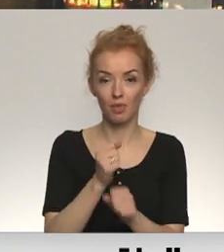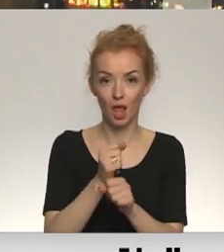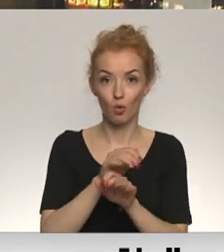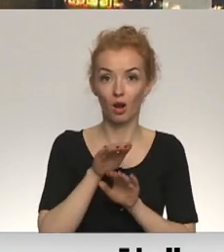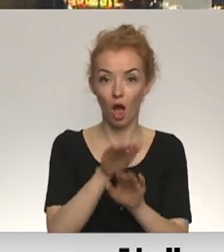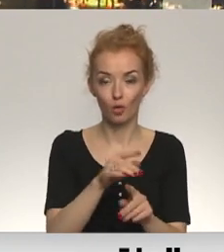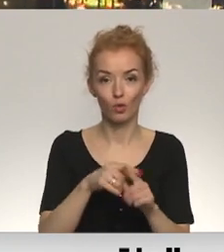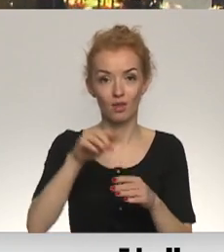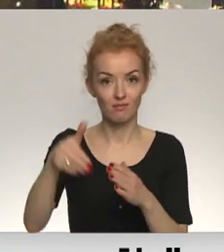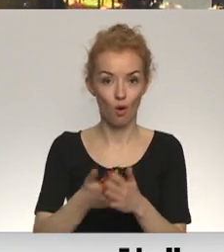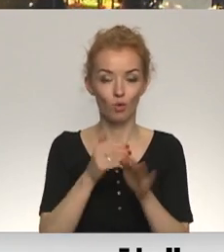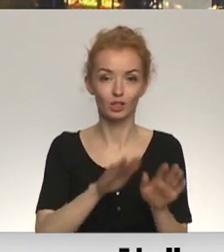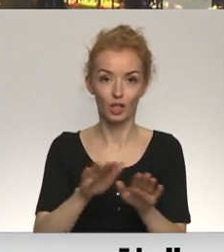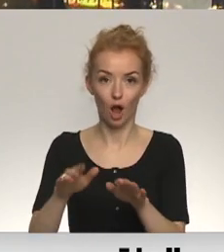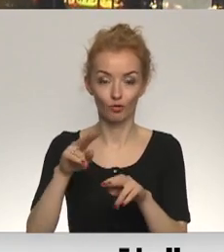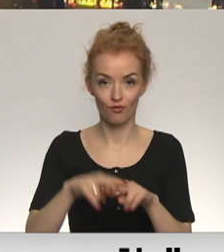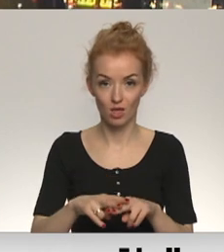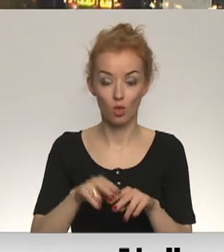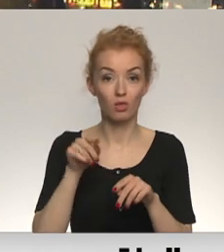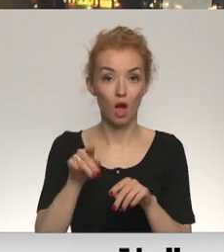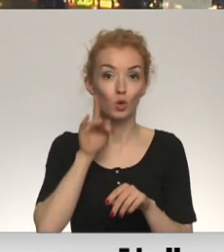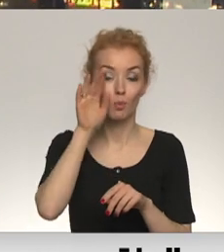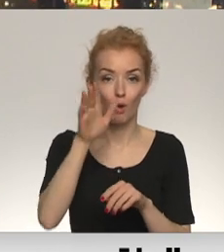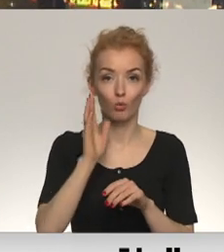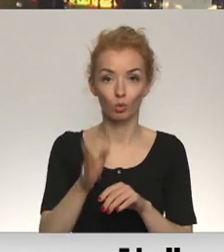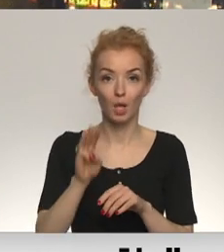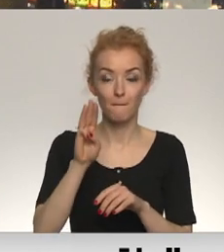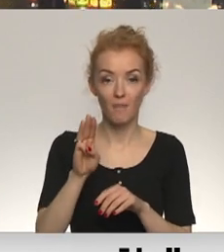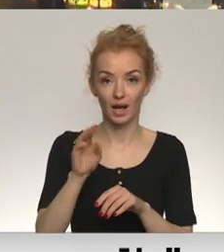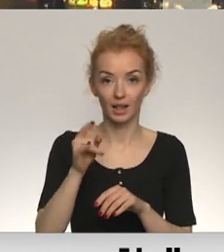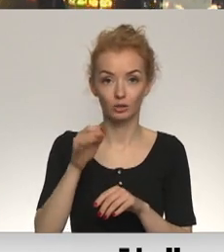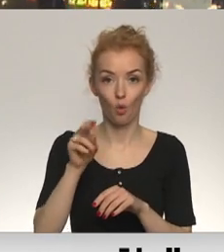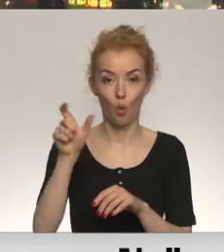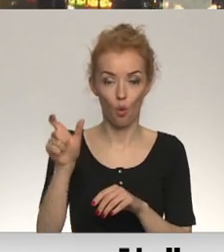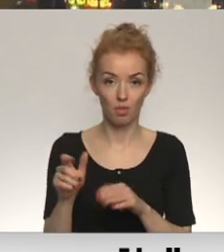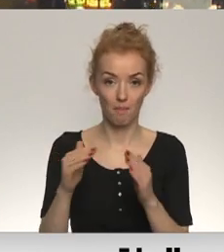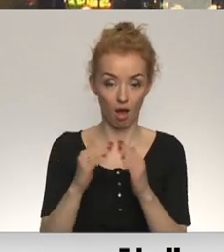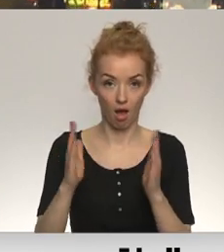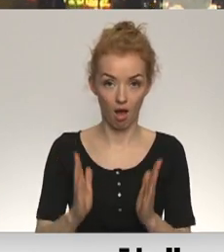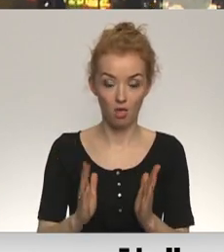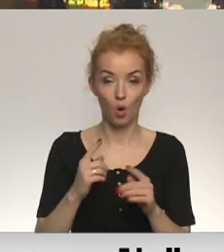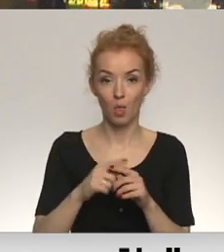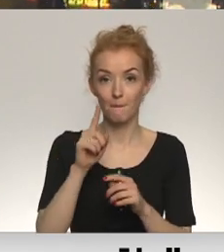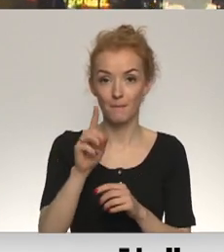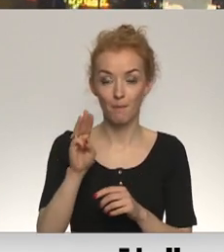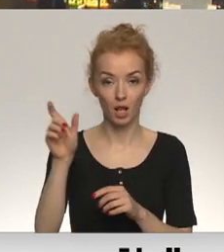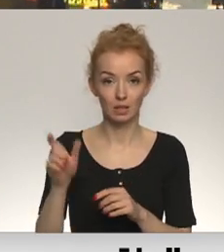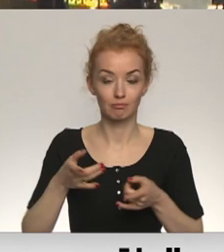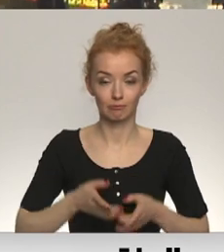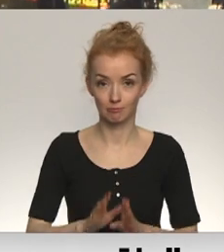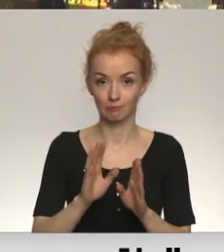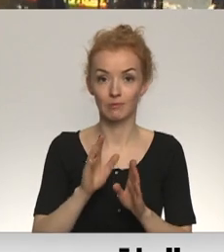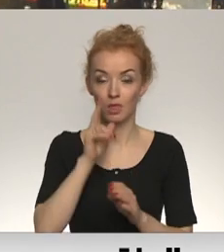jaunu izstāžu telpu. Turpmāk tā būs zināma kā Martinsona māja. Pēters Martinsons dzimis Daugavpilī un kļuvis